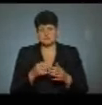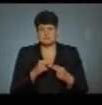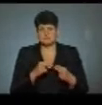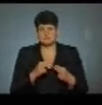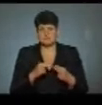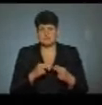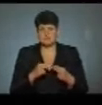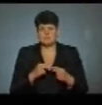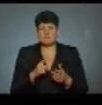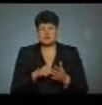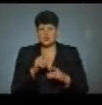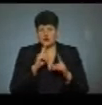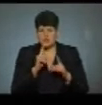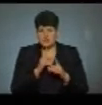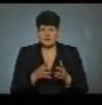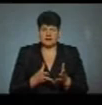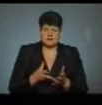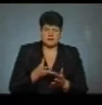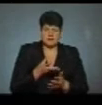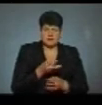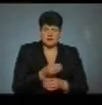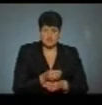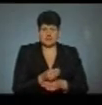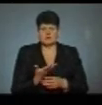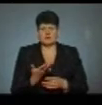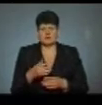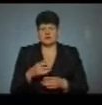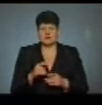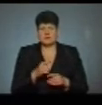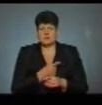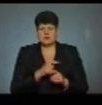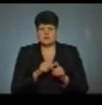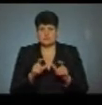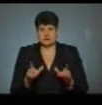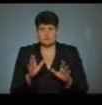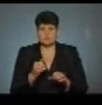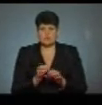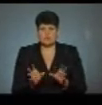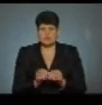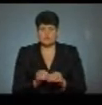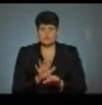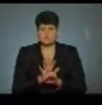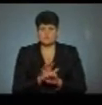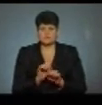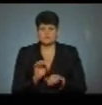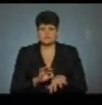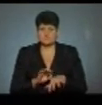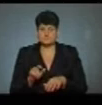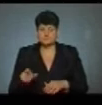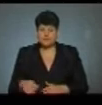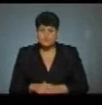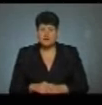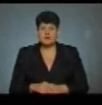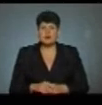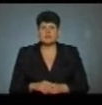працівникам медичних закладів, які будуть працювати з хворими на коронавірус. За виділення 10 мільйонів гривень з бюджету міськради